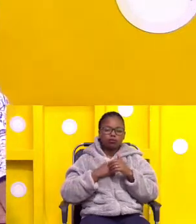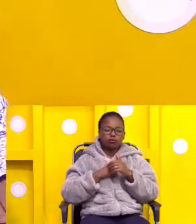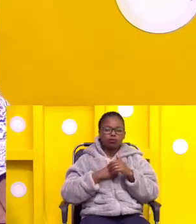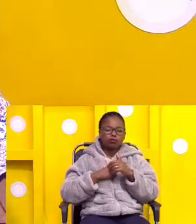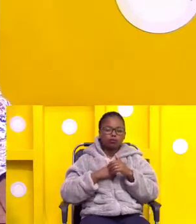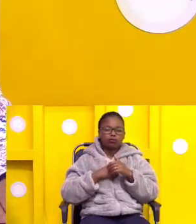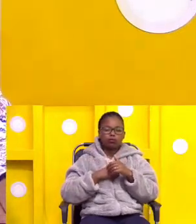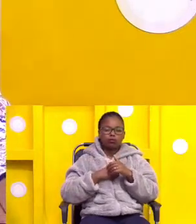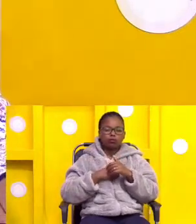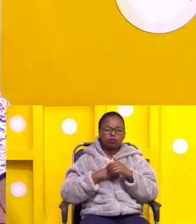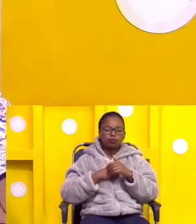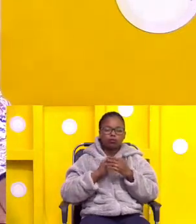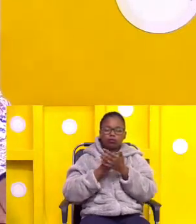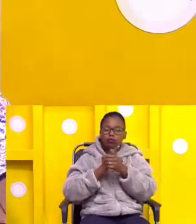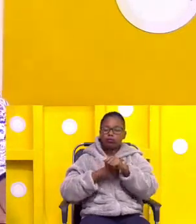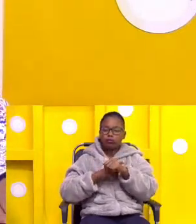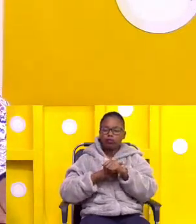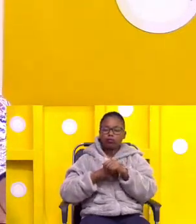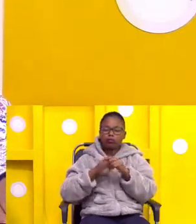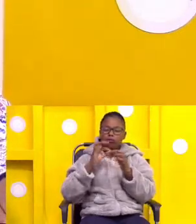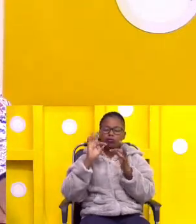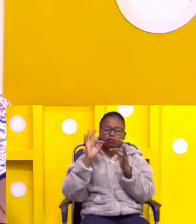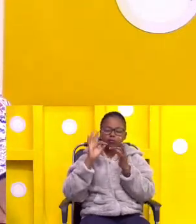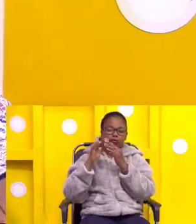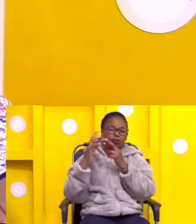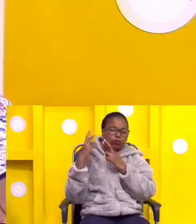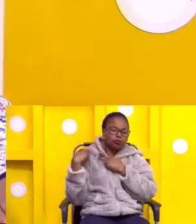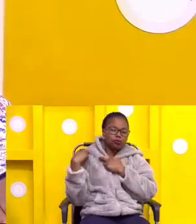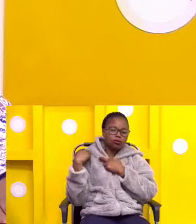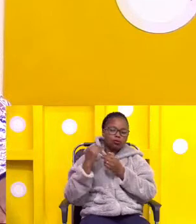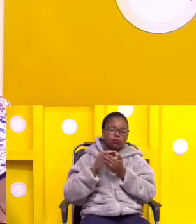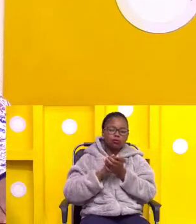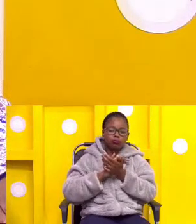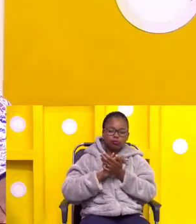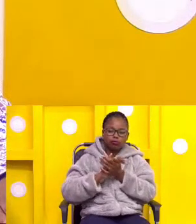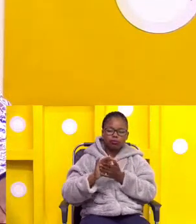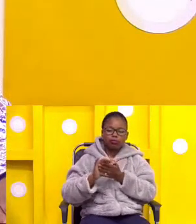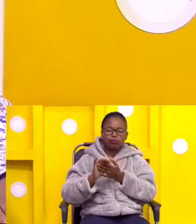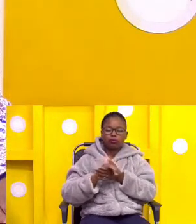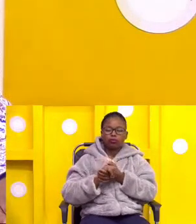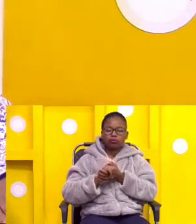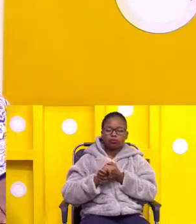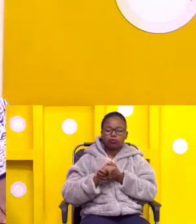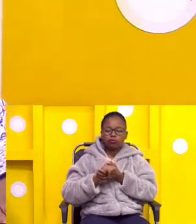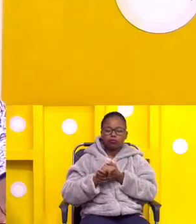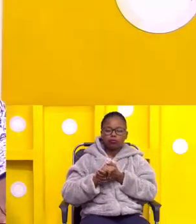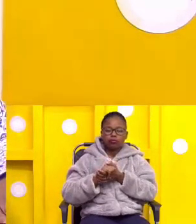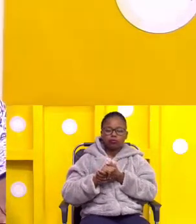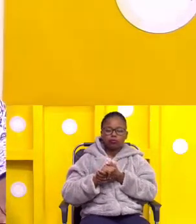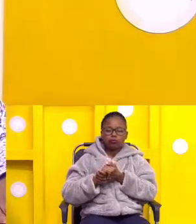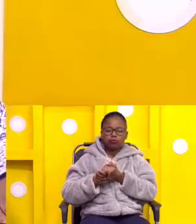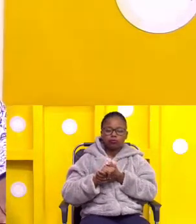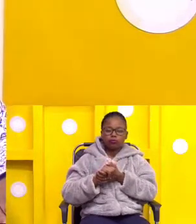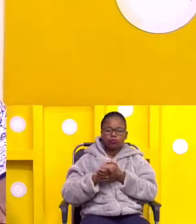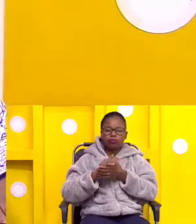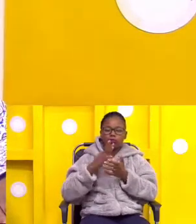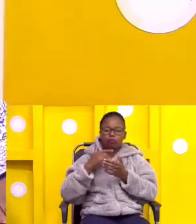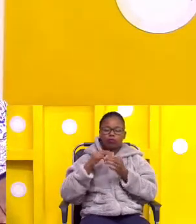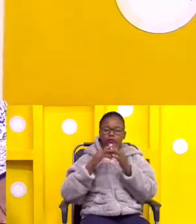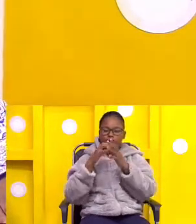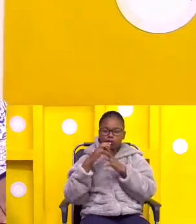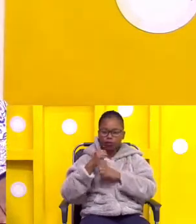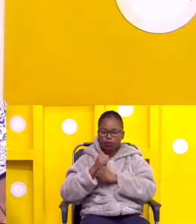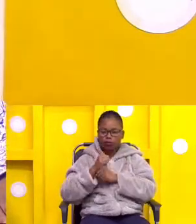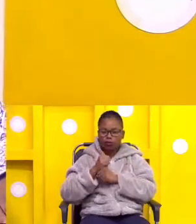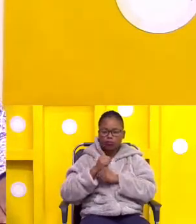Ligi ni magaga gwathika. Bwana asifiwe sana. Okay, hoka Godfather yo.